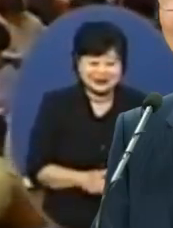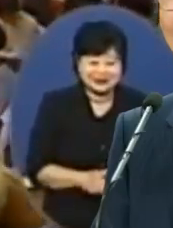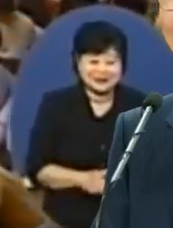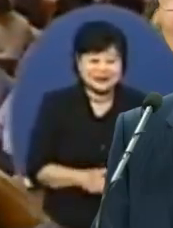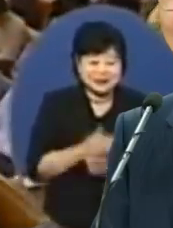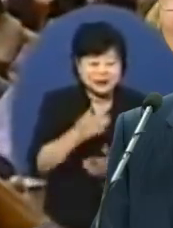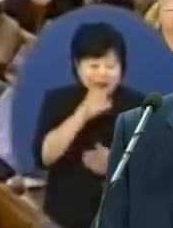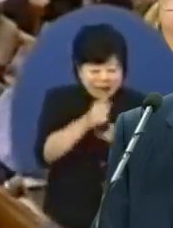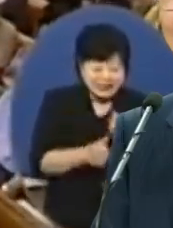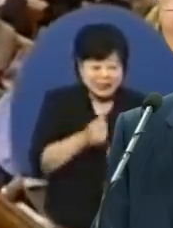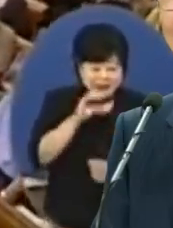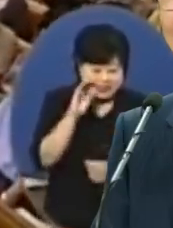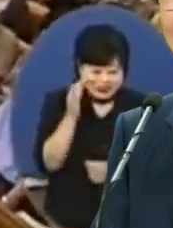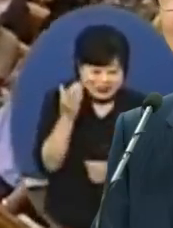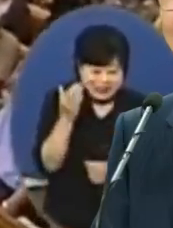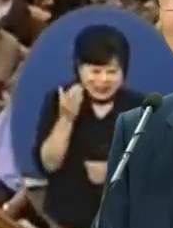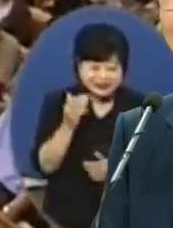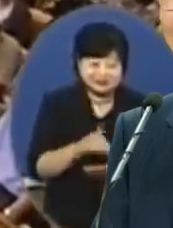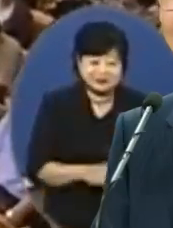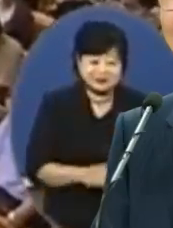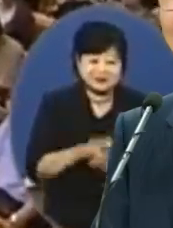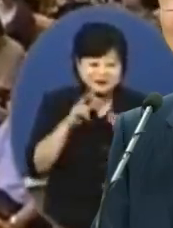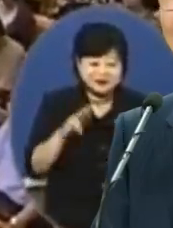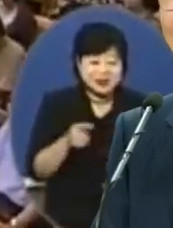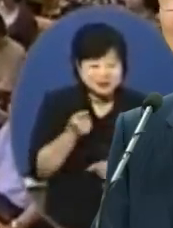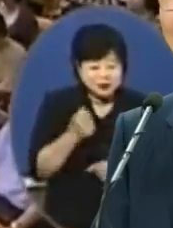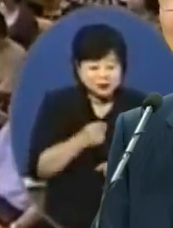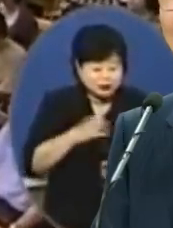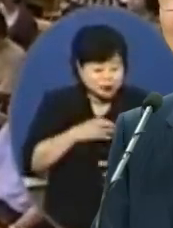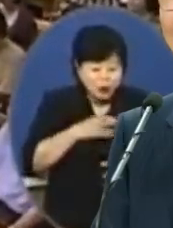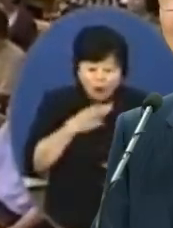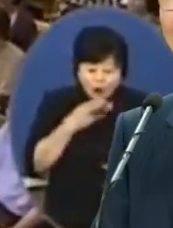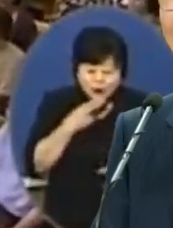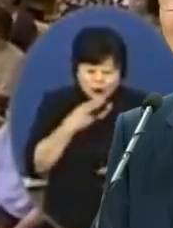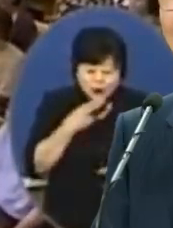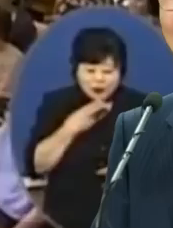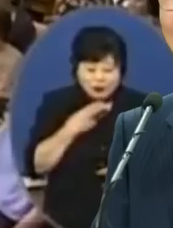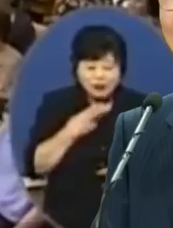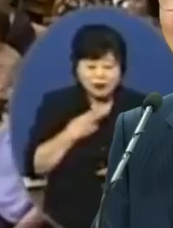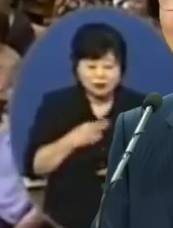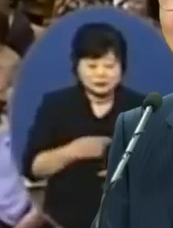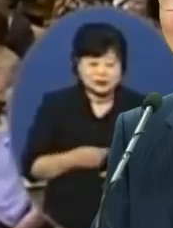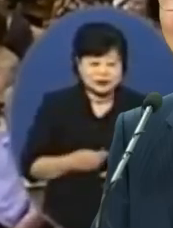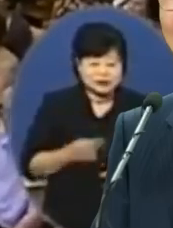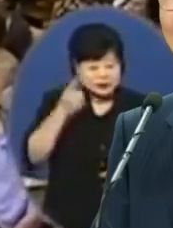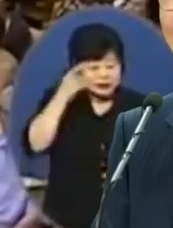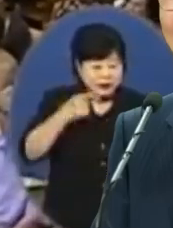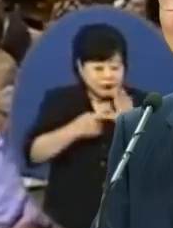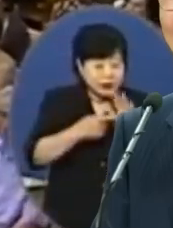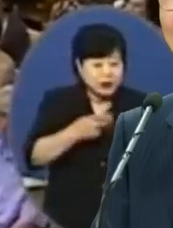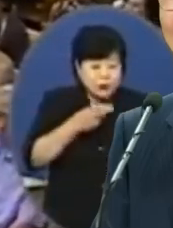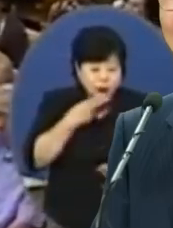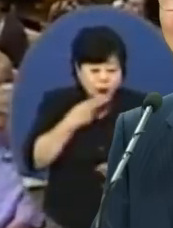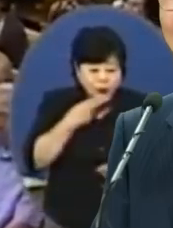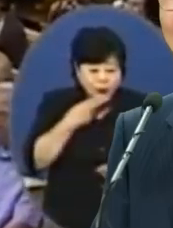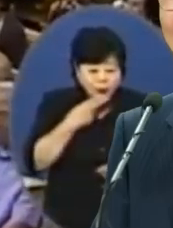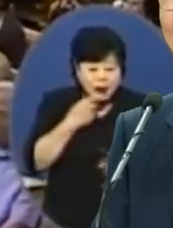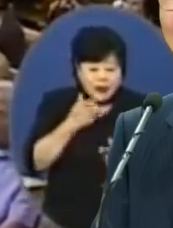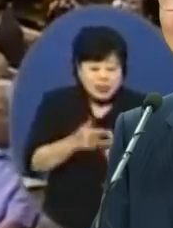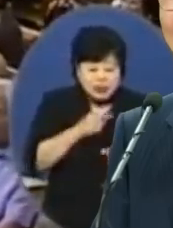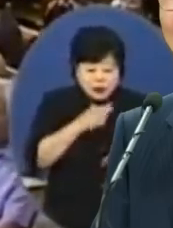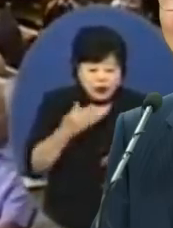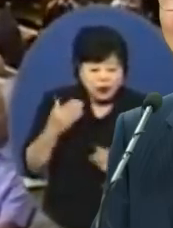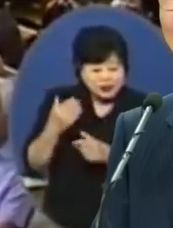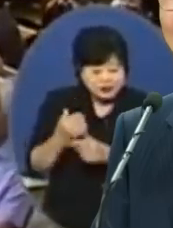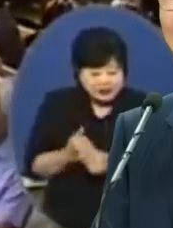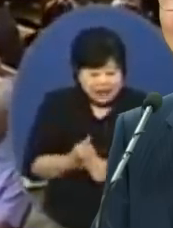그분이 여러분의 하나님이신 것입니다. 이제는 조금도 두려움이 없이 부정적인 생각 없이 아바 아버지여 예수 그리스도의